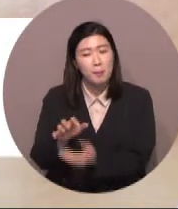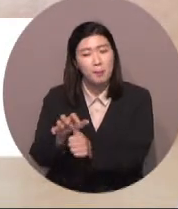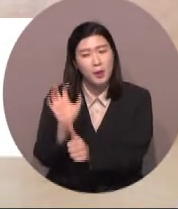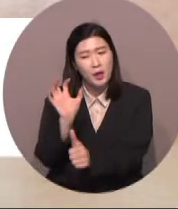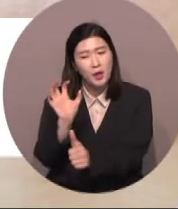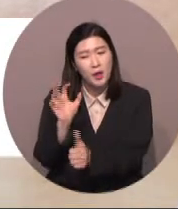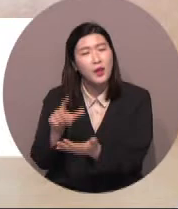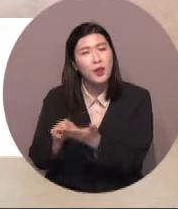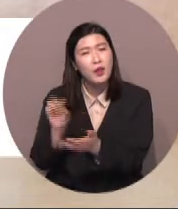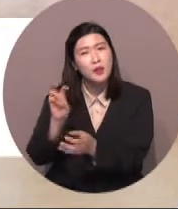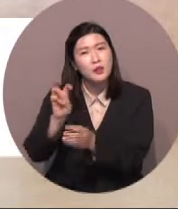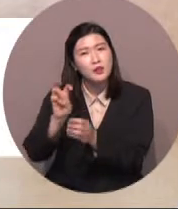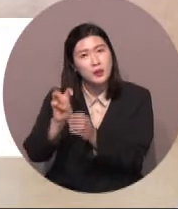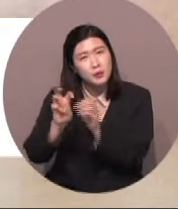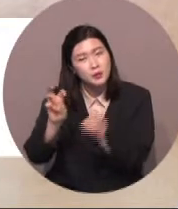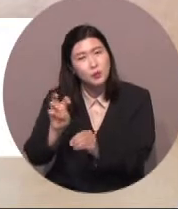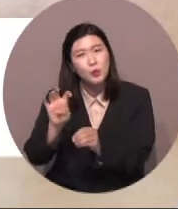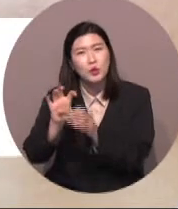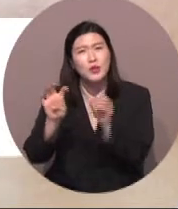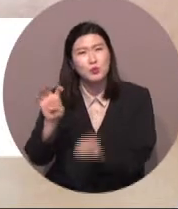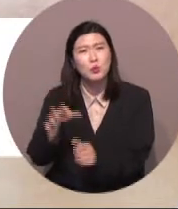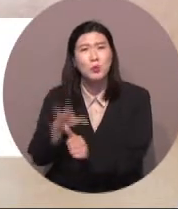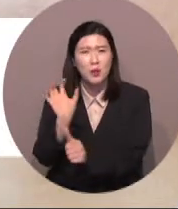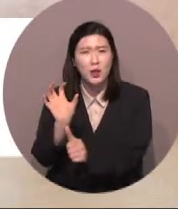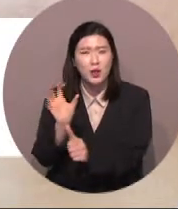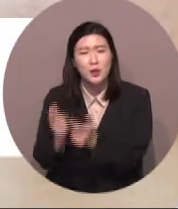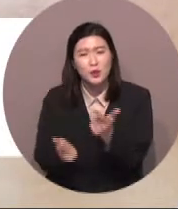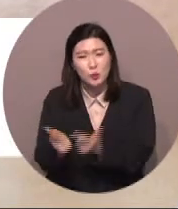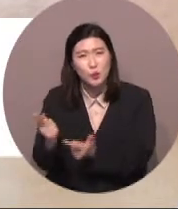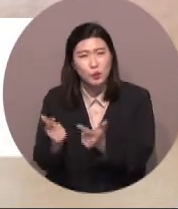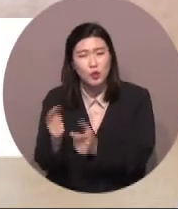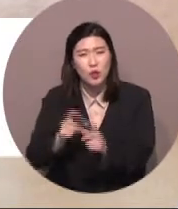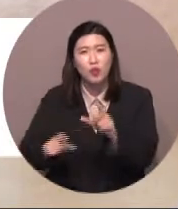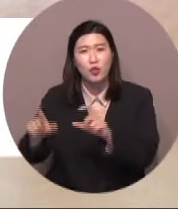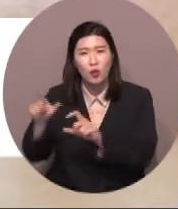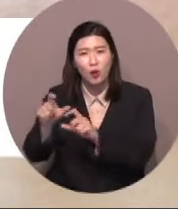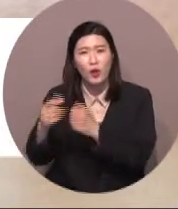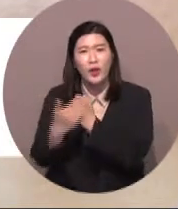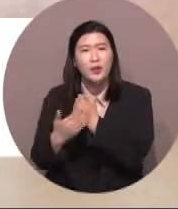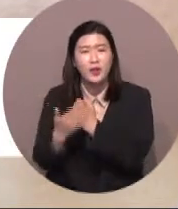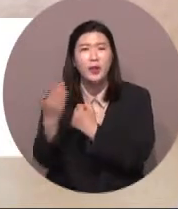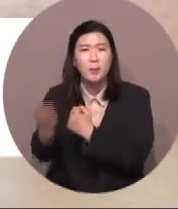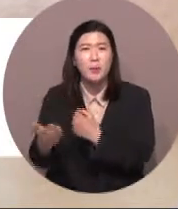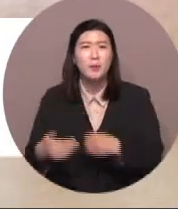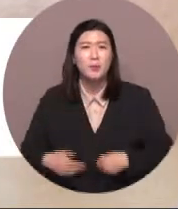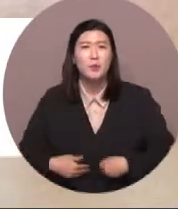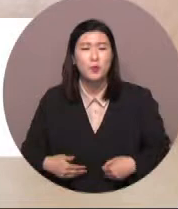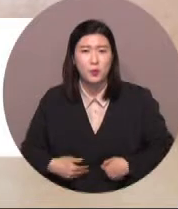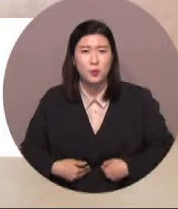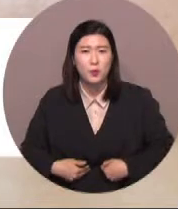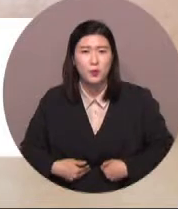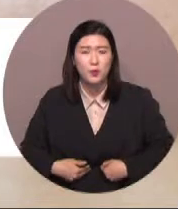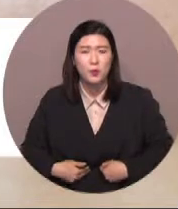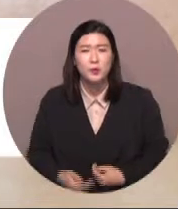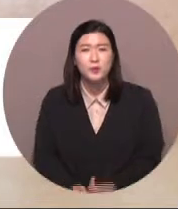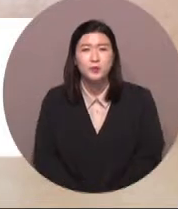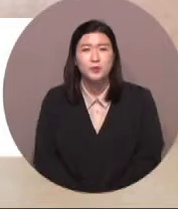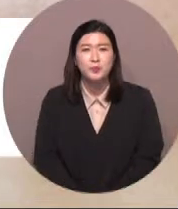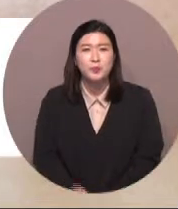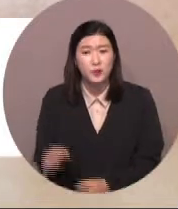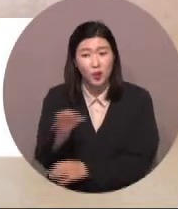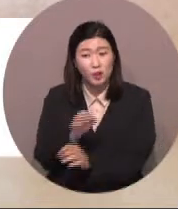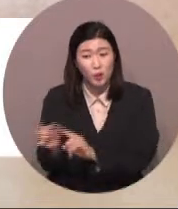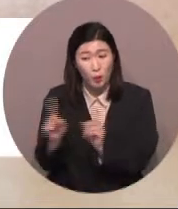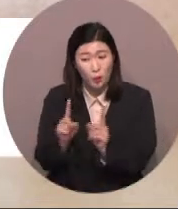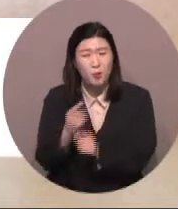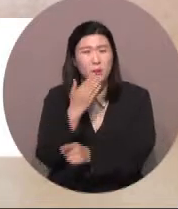재건축을 하려면 200이 안 되는 데에서 좀 높여줘야 돼. 한 30, 40% 정도는. 그래야 일반